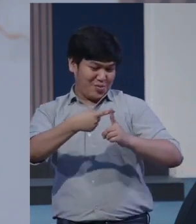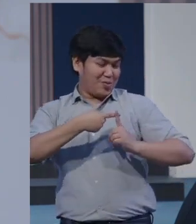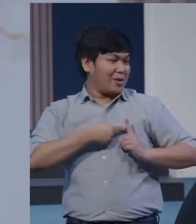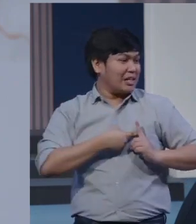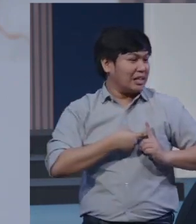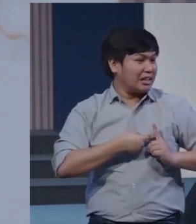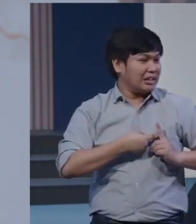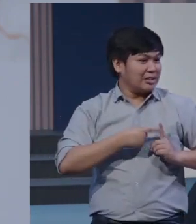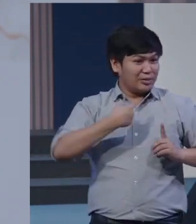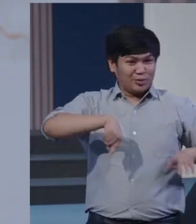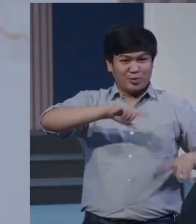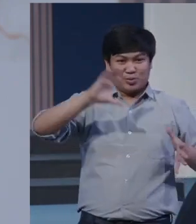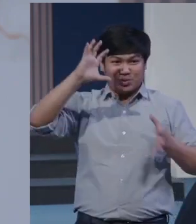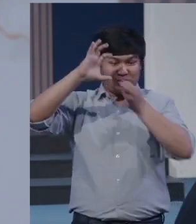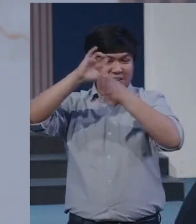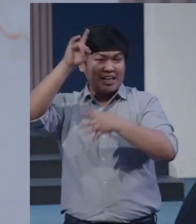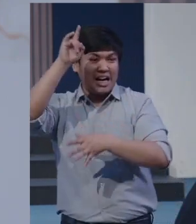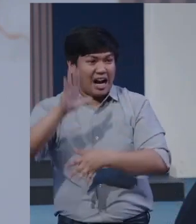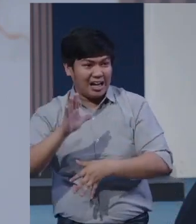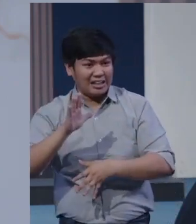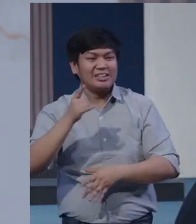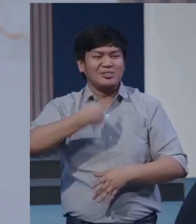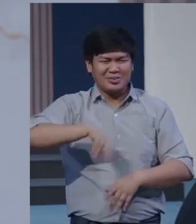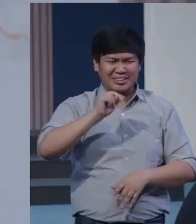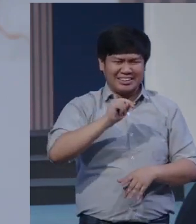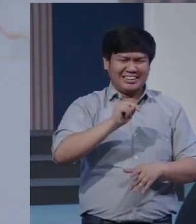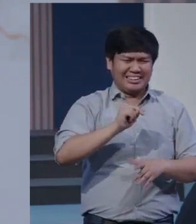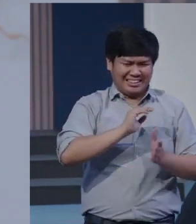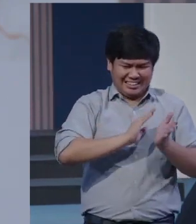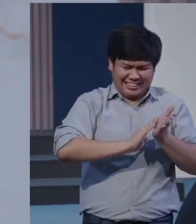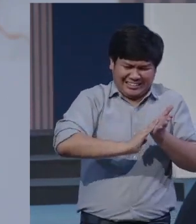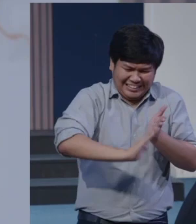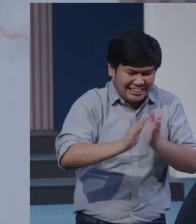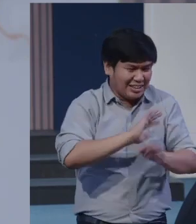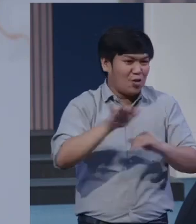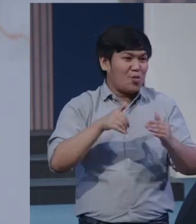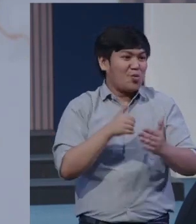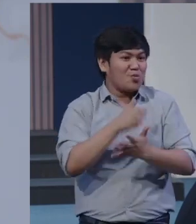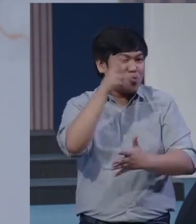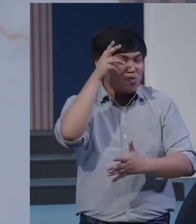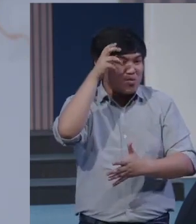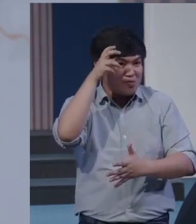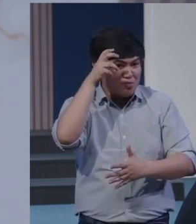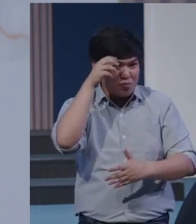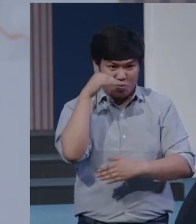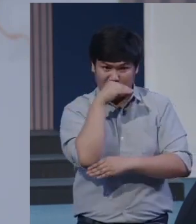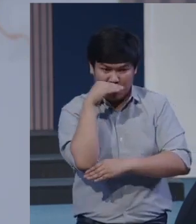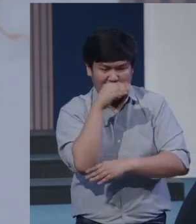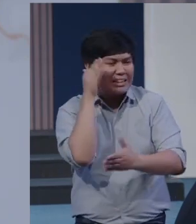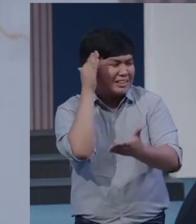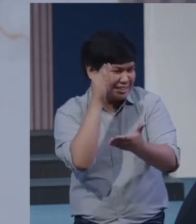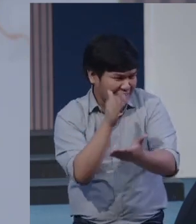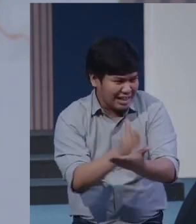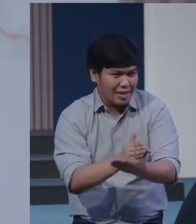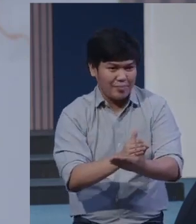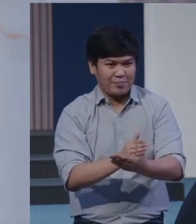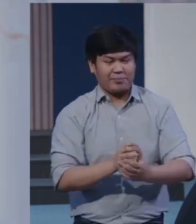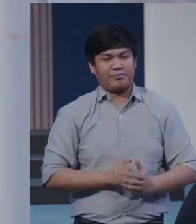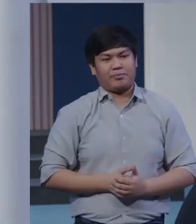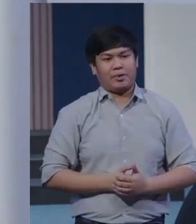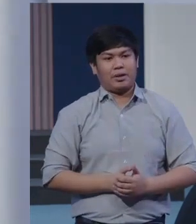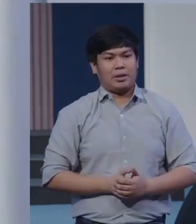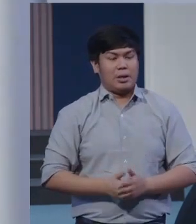844 ang sabi ng ating Panginoon kalaban niya yung mga pharisees sabi niya you are of your father